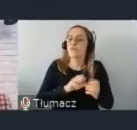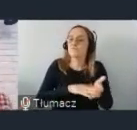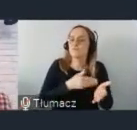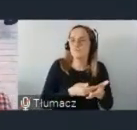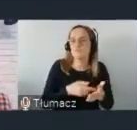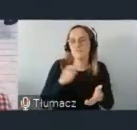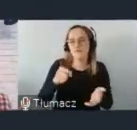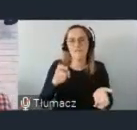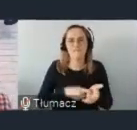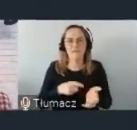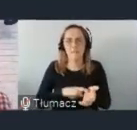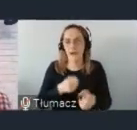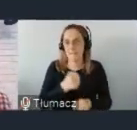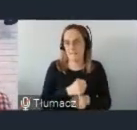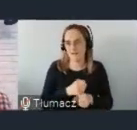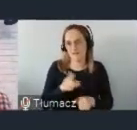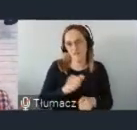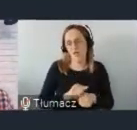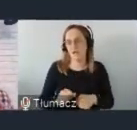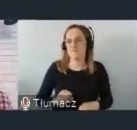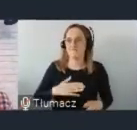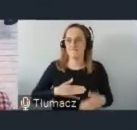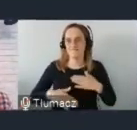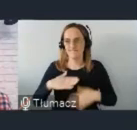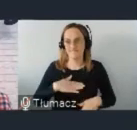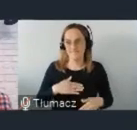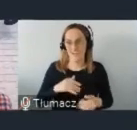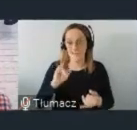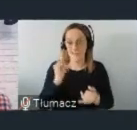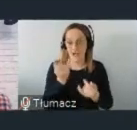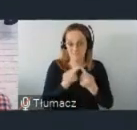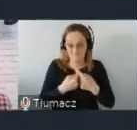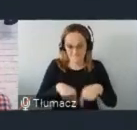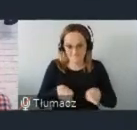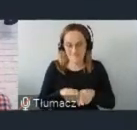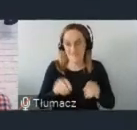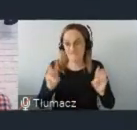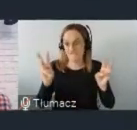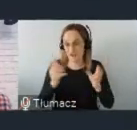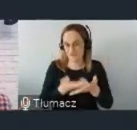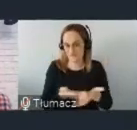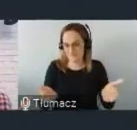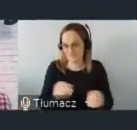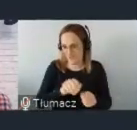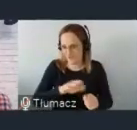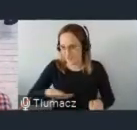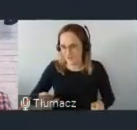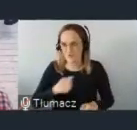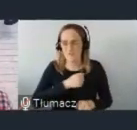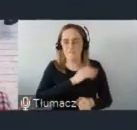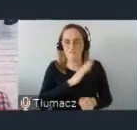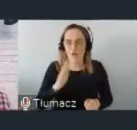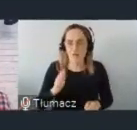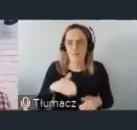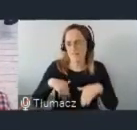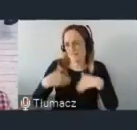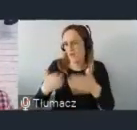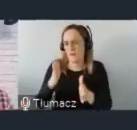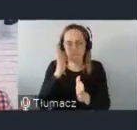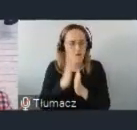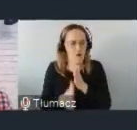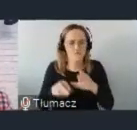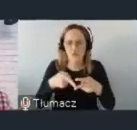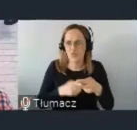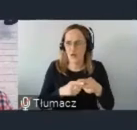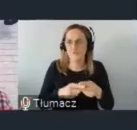to wymaga pracy, ale jest bardzo satysfakcjonujące, a już w ogóle jak zrobicie warsztaty dla dzieciaków w bibliotece i dacie im proste narzędzia do tego,